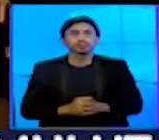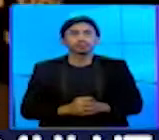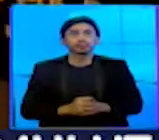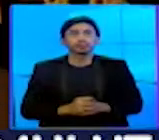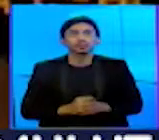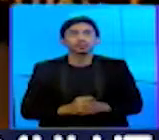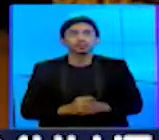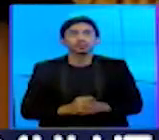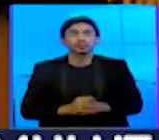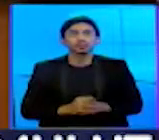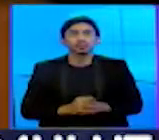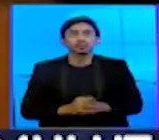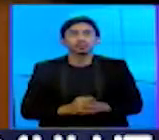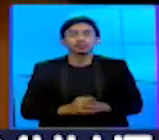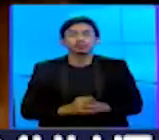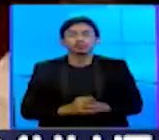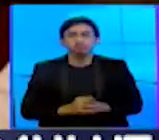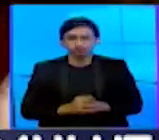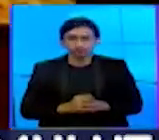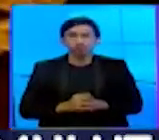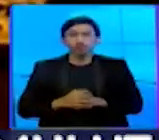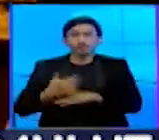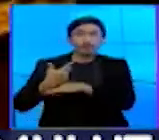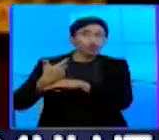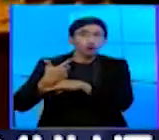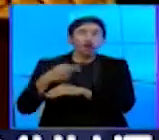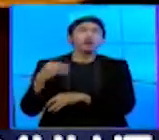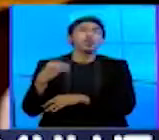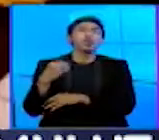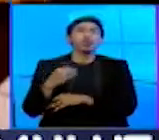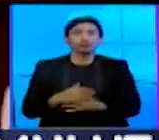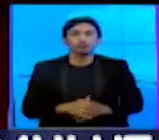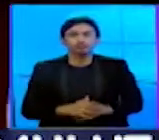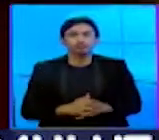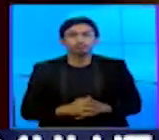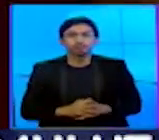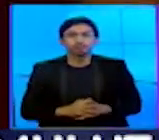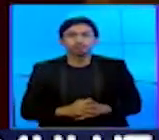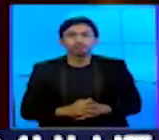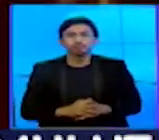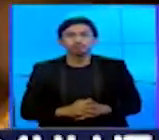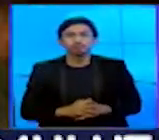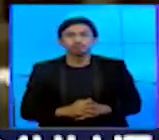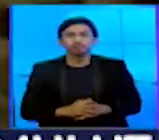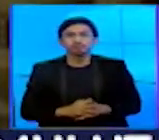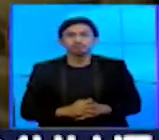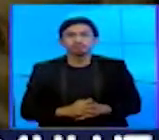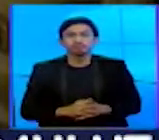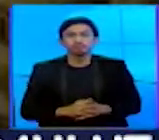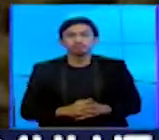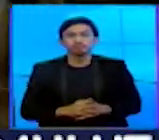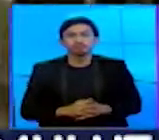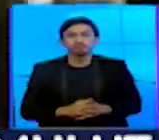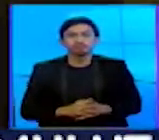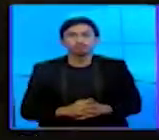Dia bilang enggak usah dikamera-kamerain, Pak. Ya, Mbak, kata dia gitu. Harus ya dikamera-kamerain, kata dia. Kalau mau nyari duit bilang, kata dia.